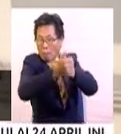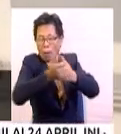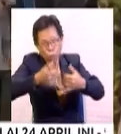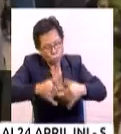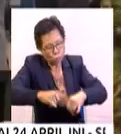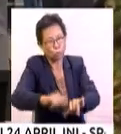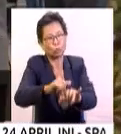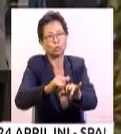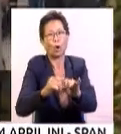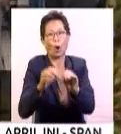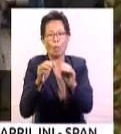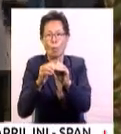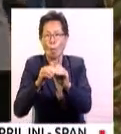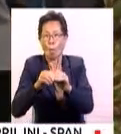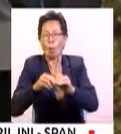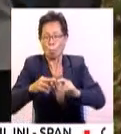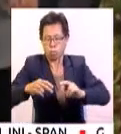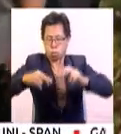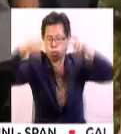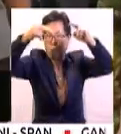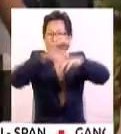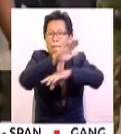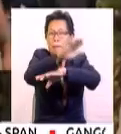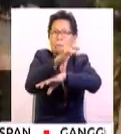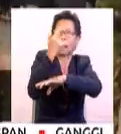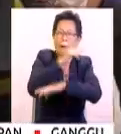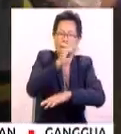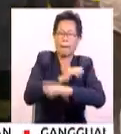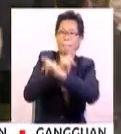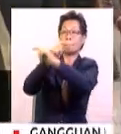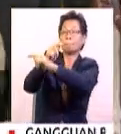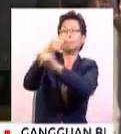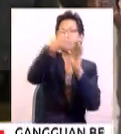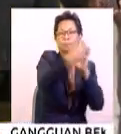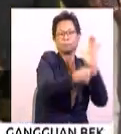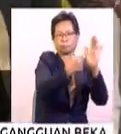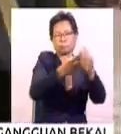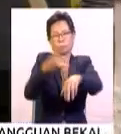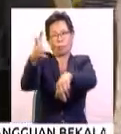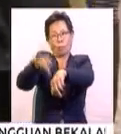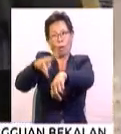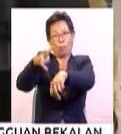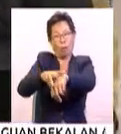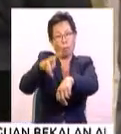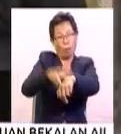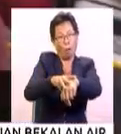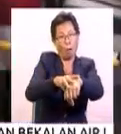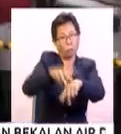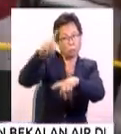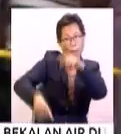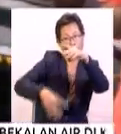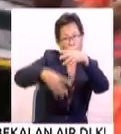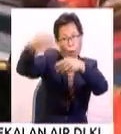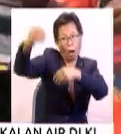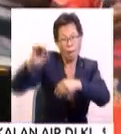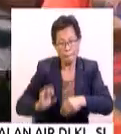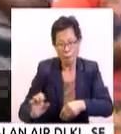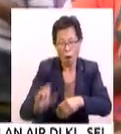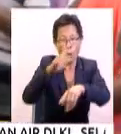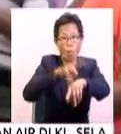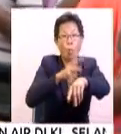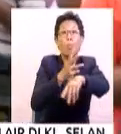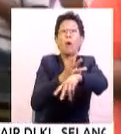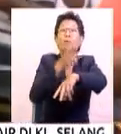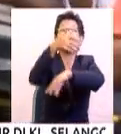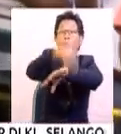terus ditingkatkan. Lewat petang tadi, Kementerian Pertahanan Sri Lanka telah mengeluarkan perintah berkurung pada waktu malam bermula